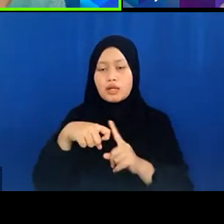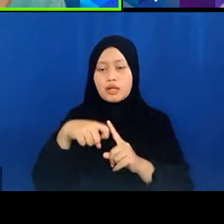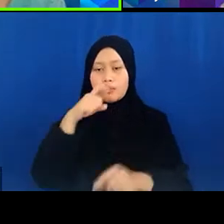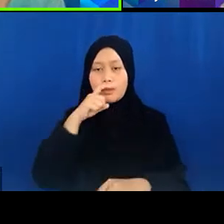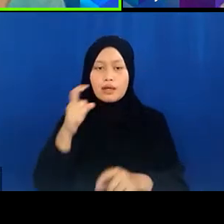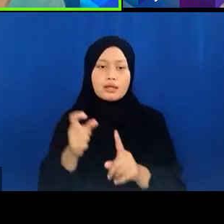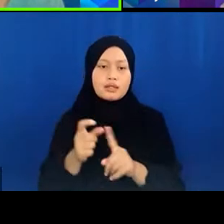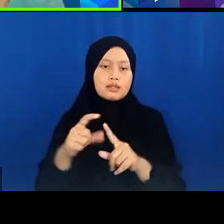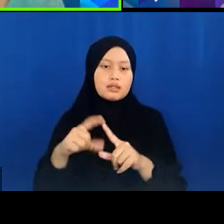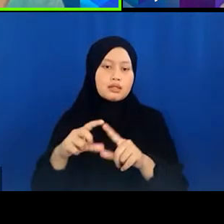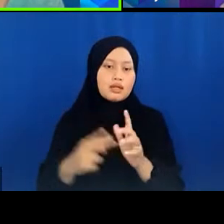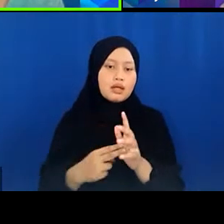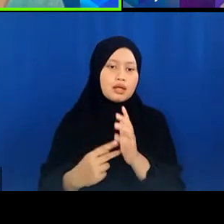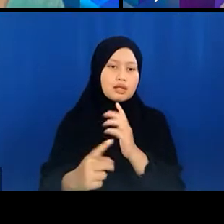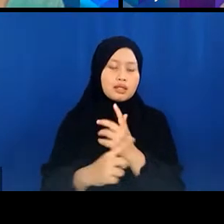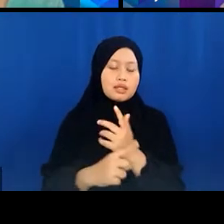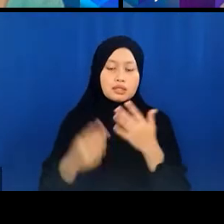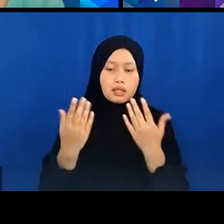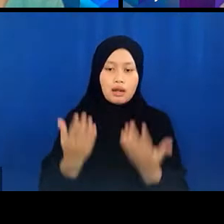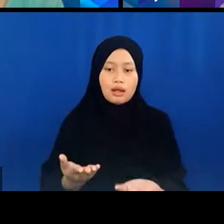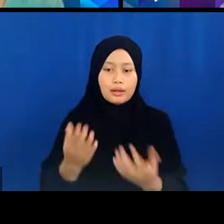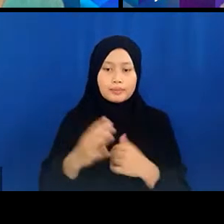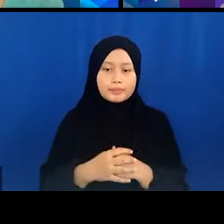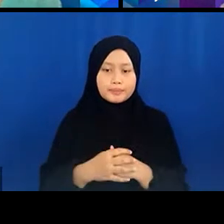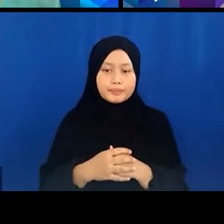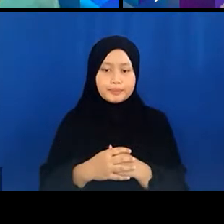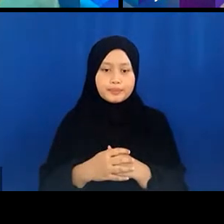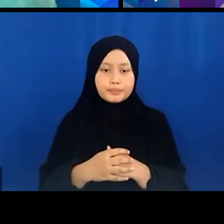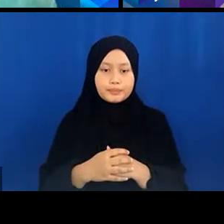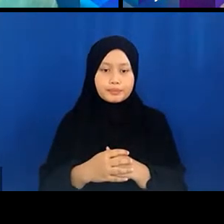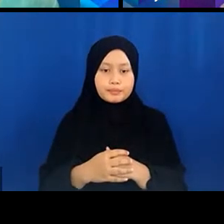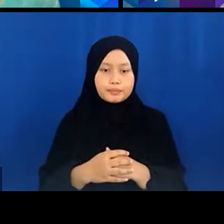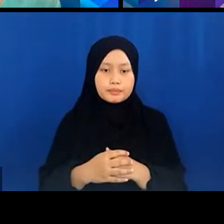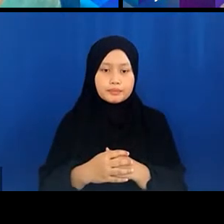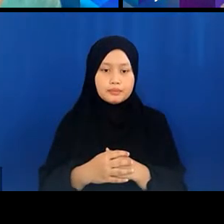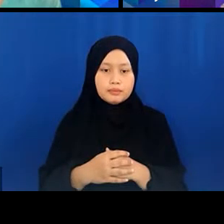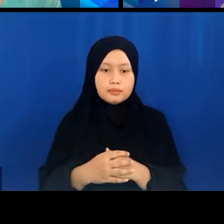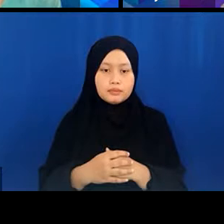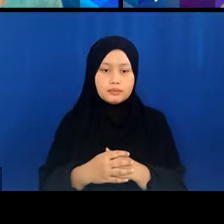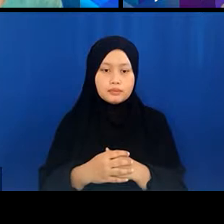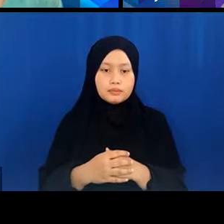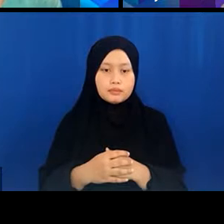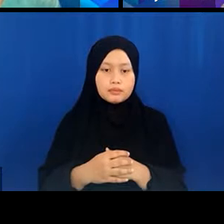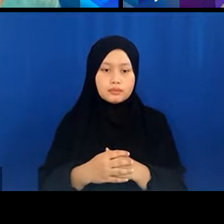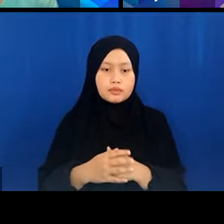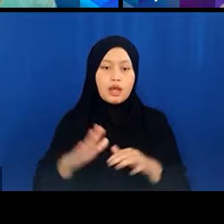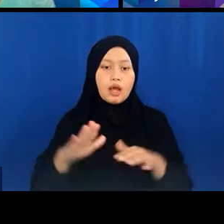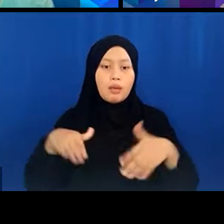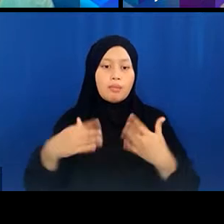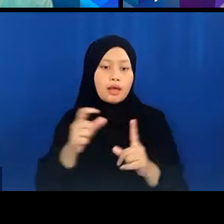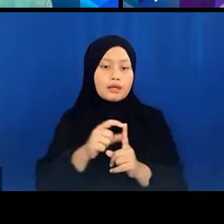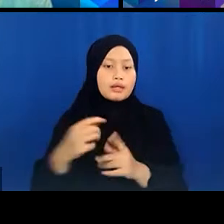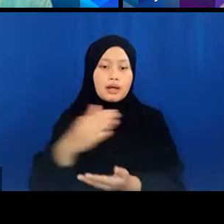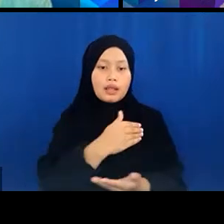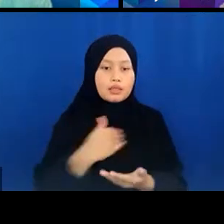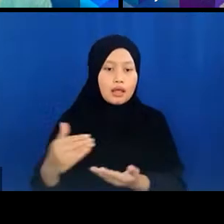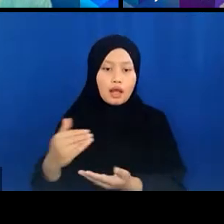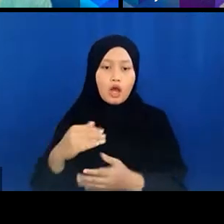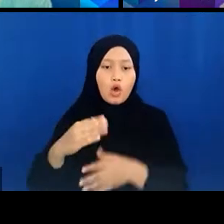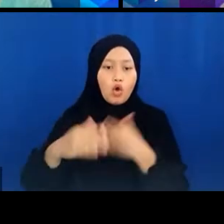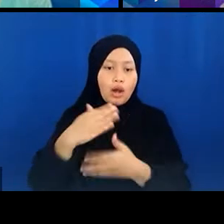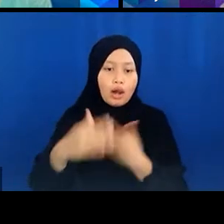persilahkan pas Samuel Jadi kalau partai jadi Apakah Jalan klik gatal pada tenggorokan